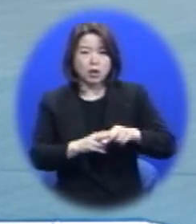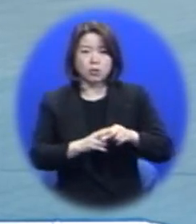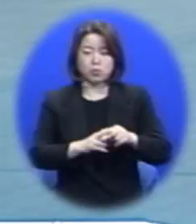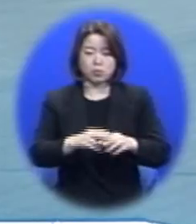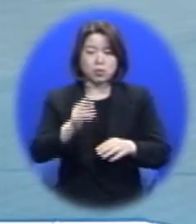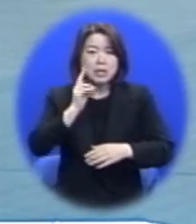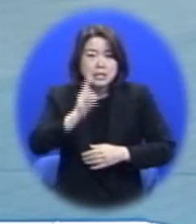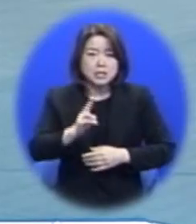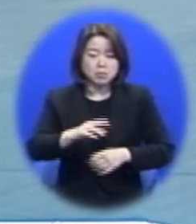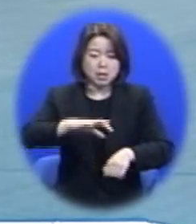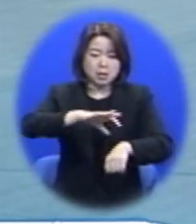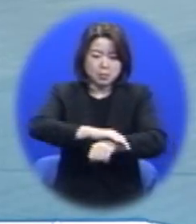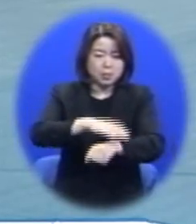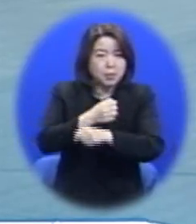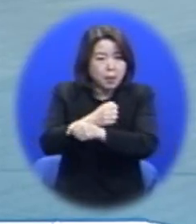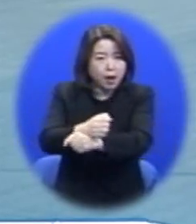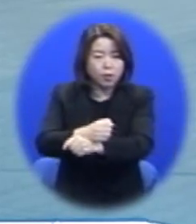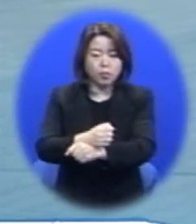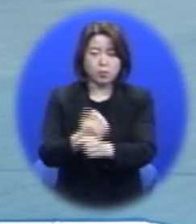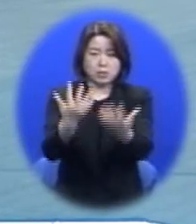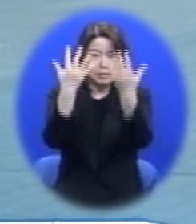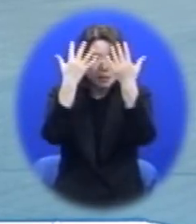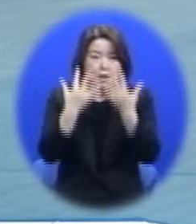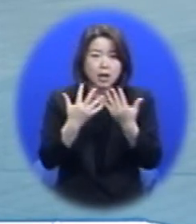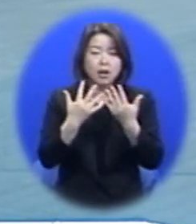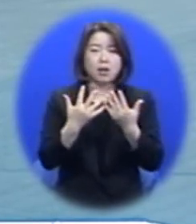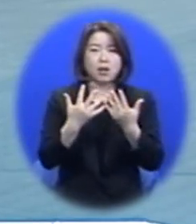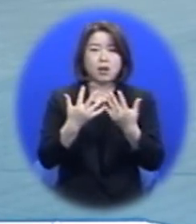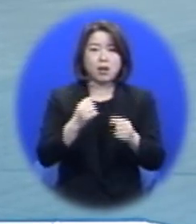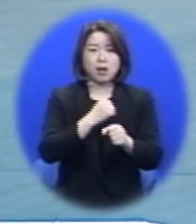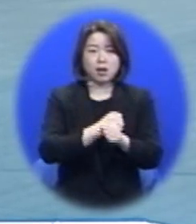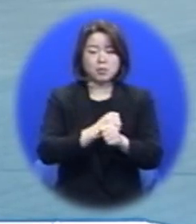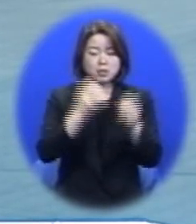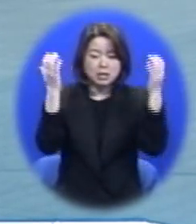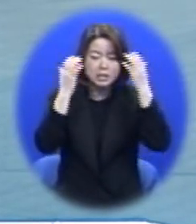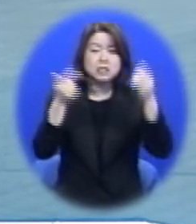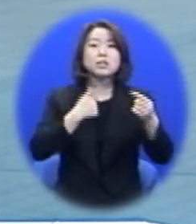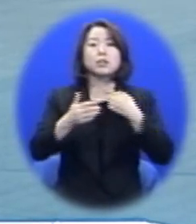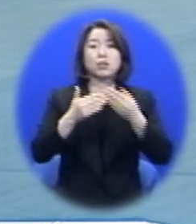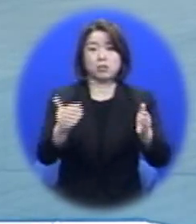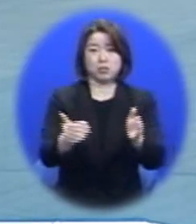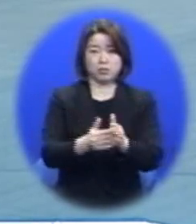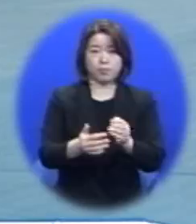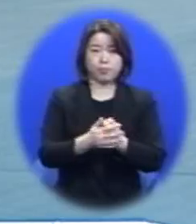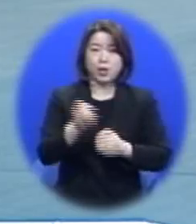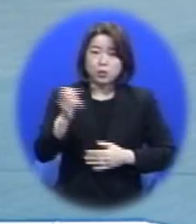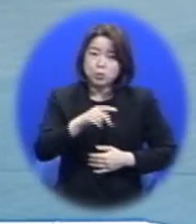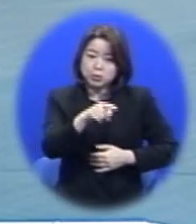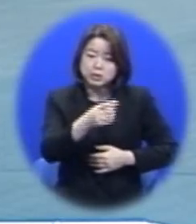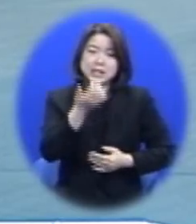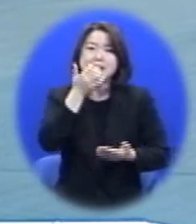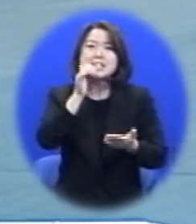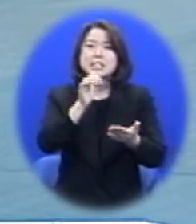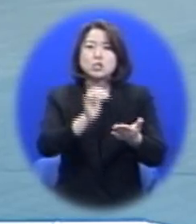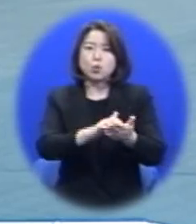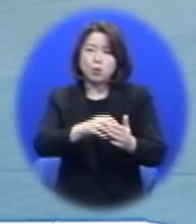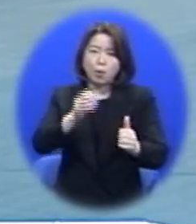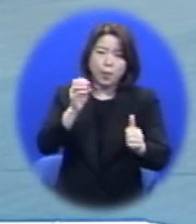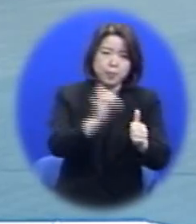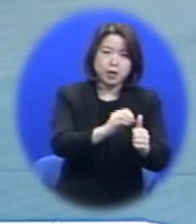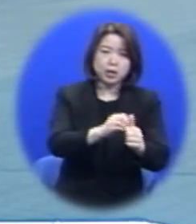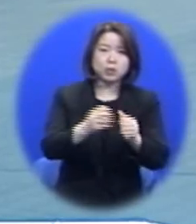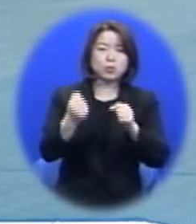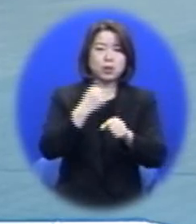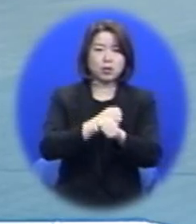심지어는 결박을 당하기도 하고 감옥에 갇히기까지 하면서 시련을 겪었습니다. 또 그들을 돌로 맞기도